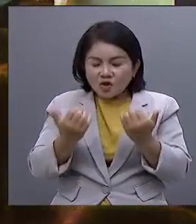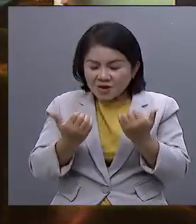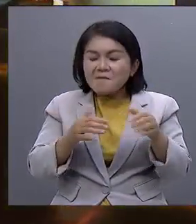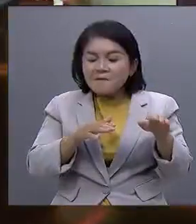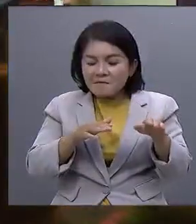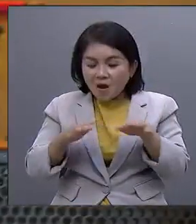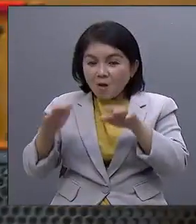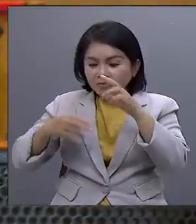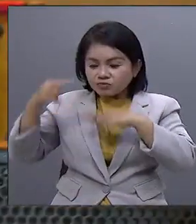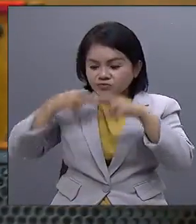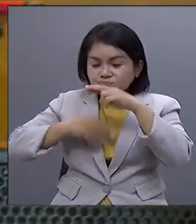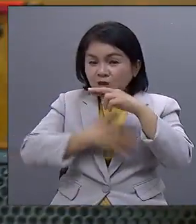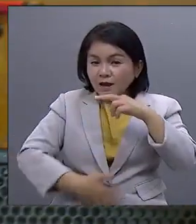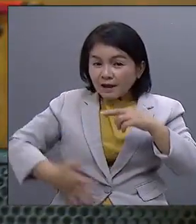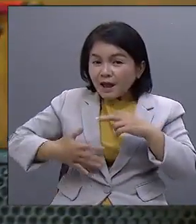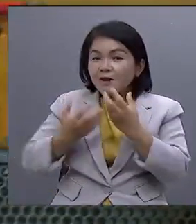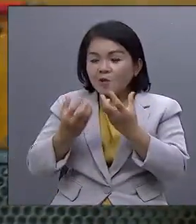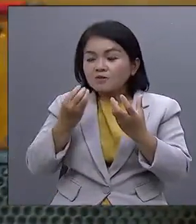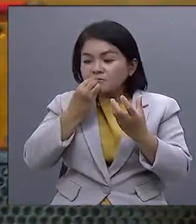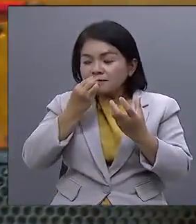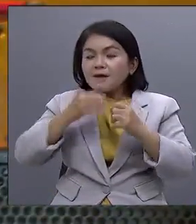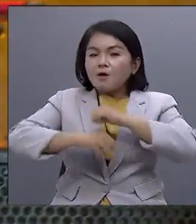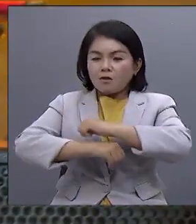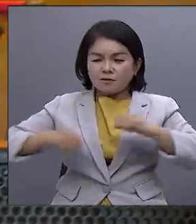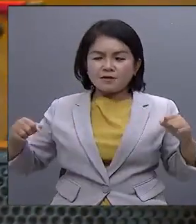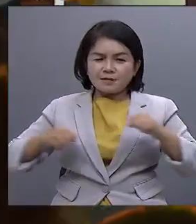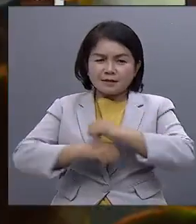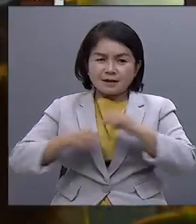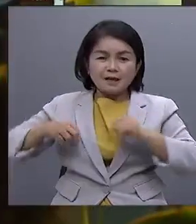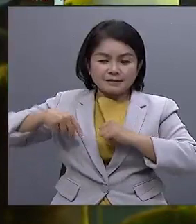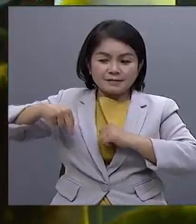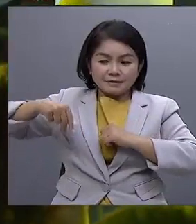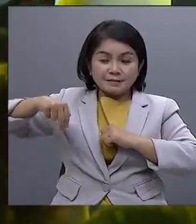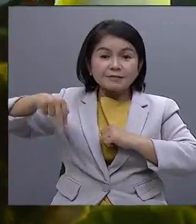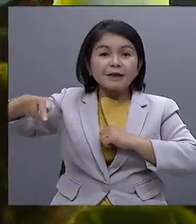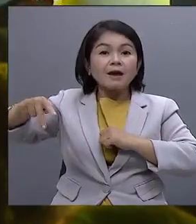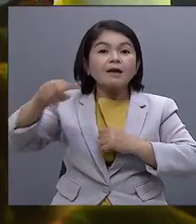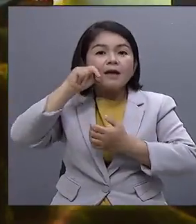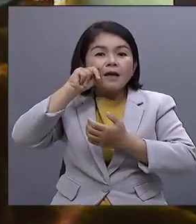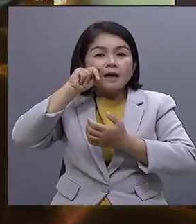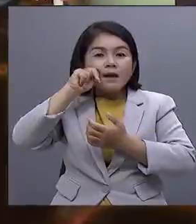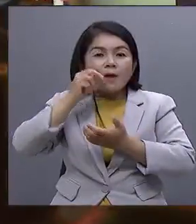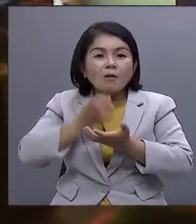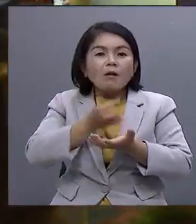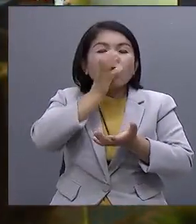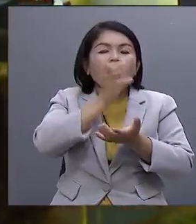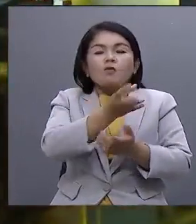ดูแลตัวเองเรื่องอาหารการกินมากขึ้นแล้วก็ออกกำลังกายด้วยการเดินแล้วก็ดื่มน้อยลงนะคะ